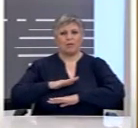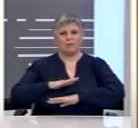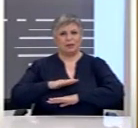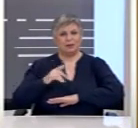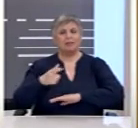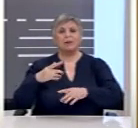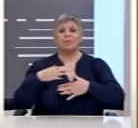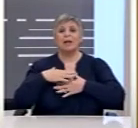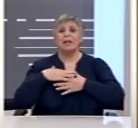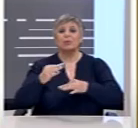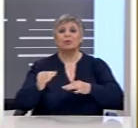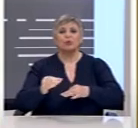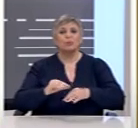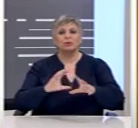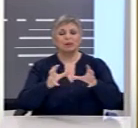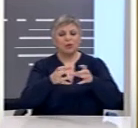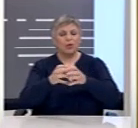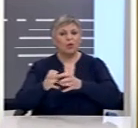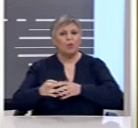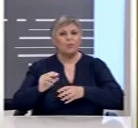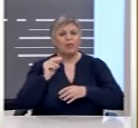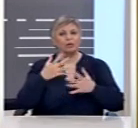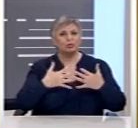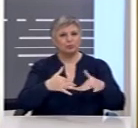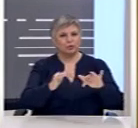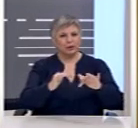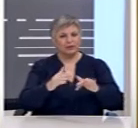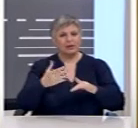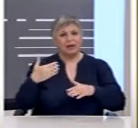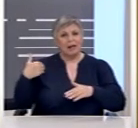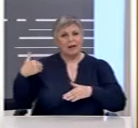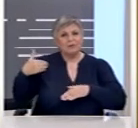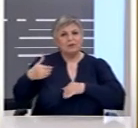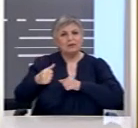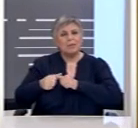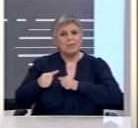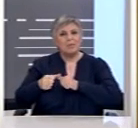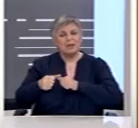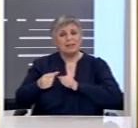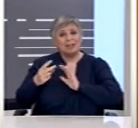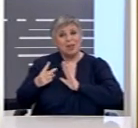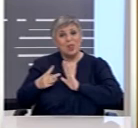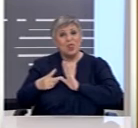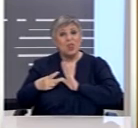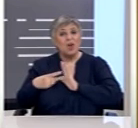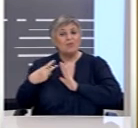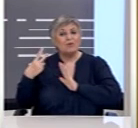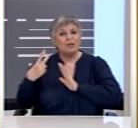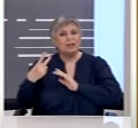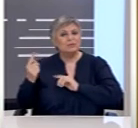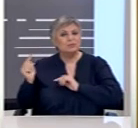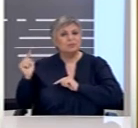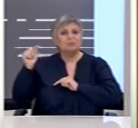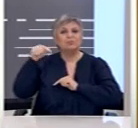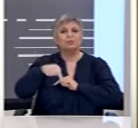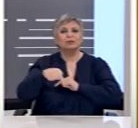των κομμάτων της Βουλής, τα τελευταίους μήνες υποδεχθήκαμε δύο φορές στην Τανάγρα